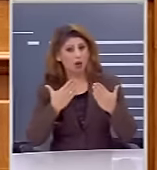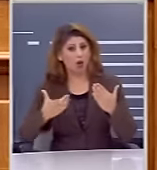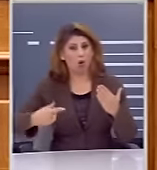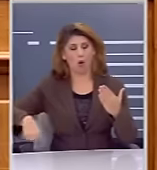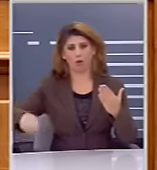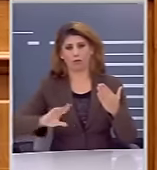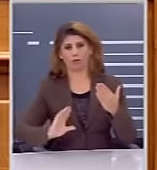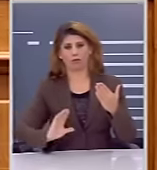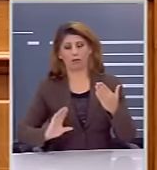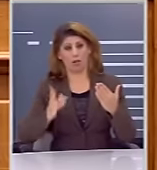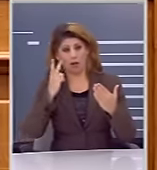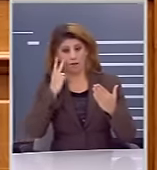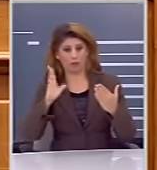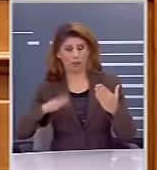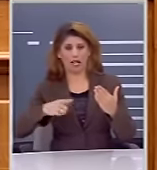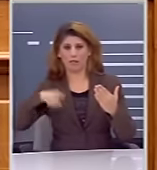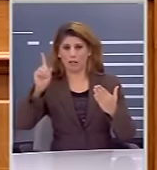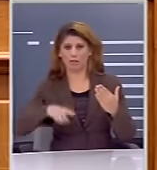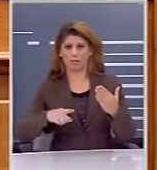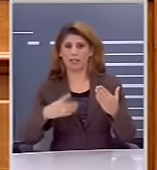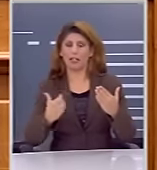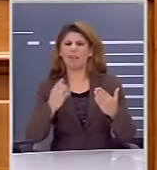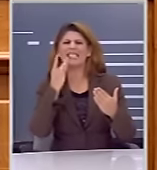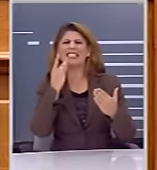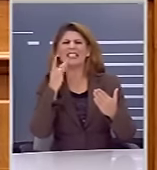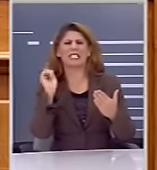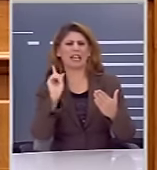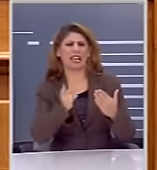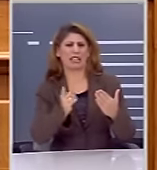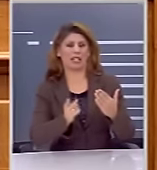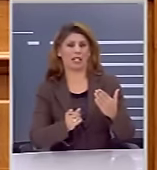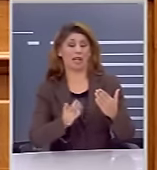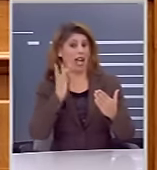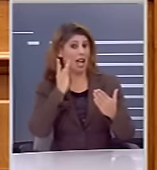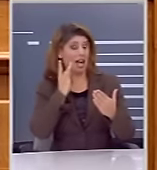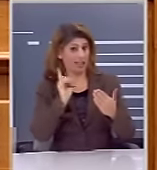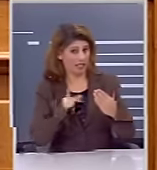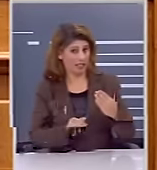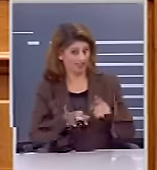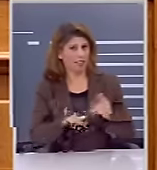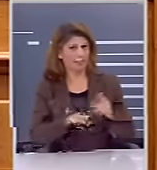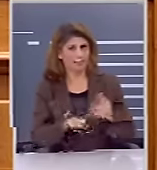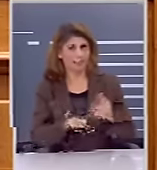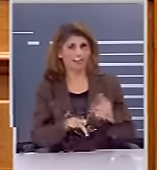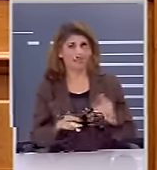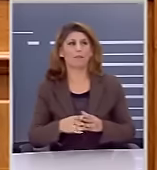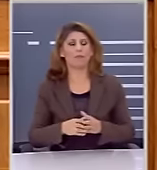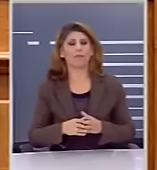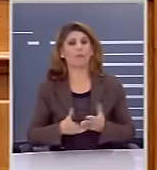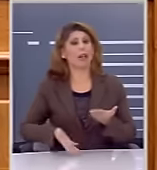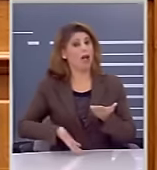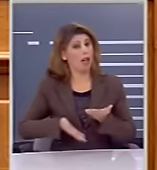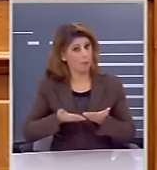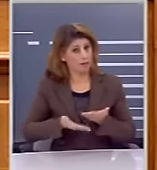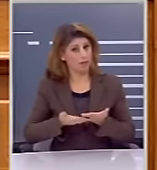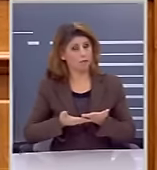μας. Βλέπω τις τελευταίες μέρες να υπάρχει μια σκληρή κριτική. Μια κριτική η οποία έχει να κάνει με την επίσκεψη την